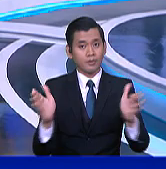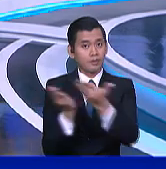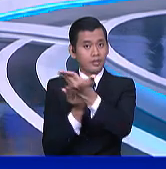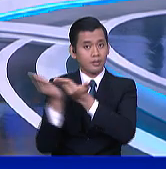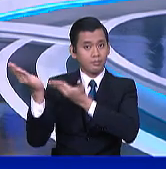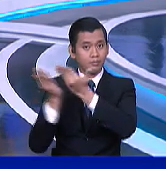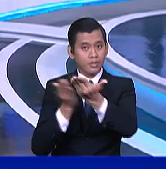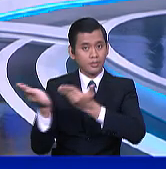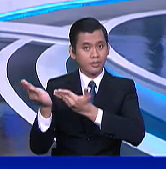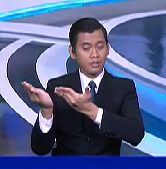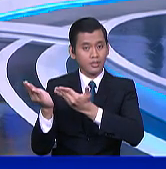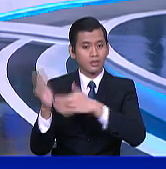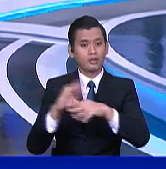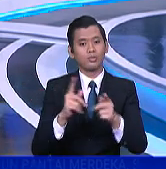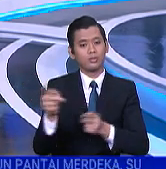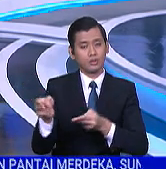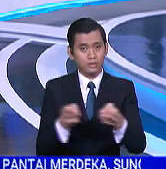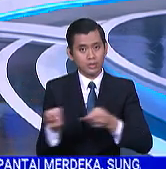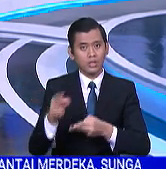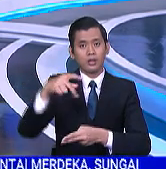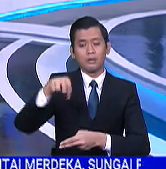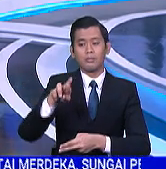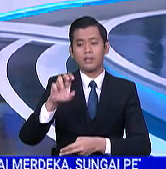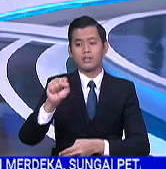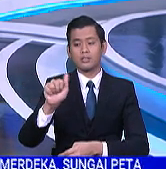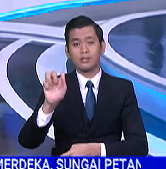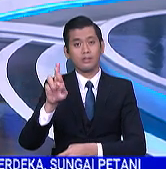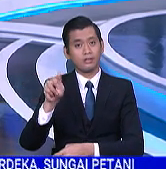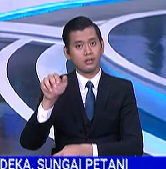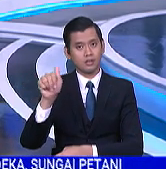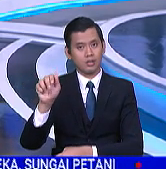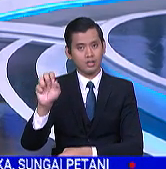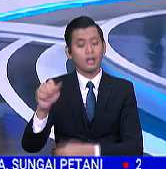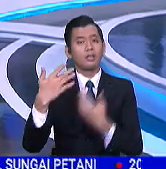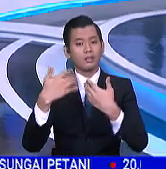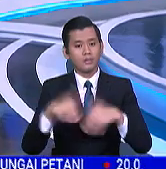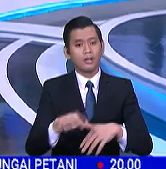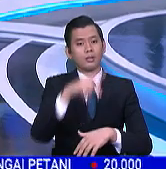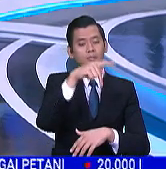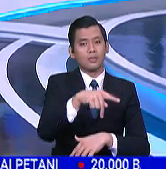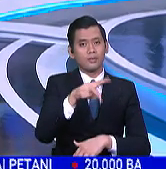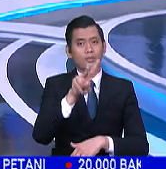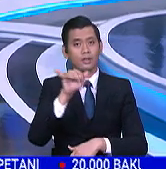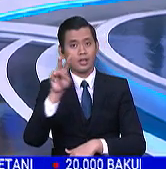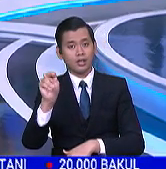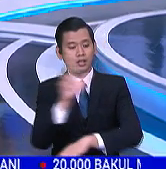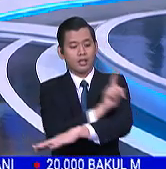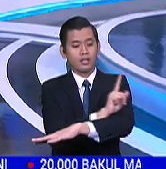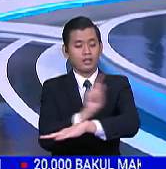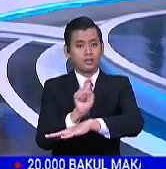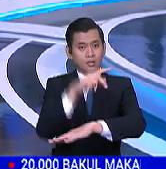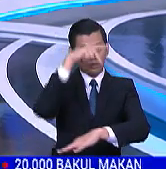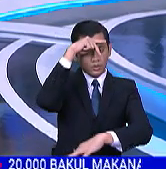kendalian prasarana Malaysia berhad prasarana itu merupakan yang kedua selepas ppvin lrt Putra HID siang